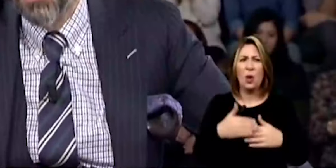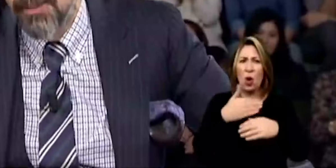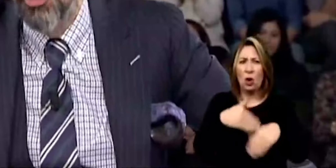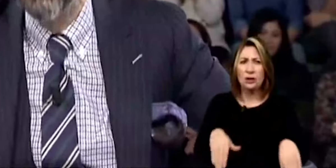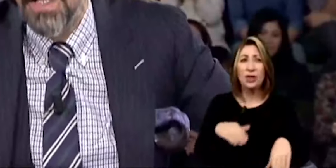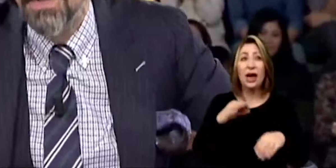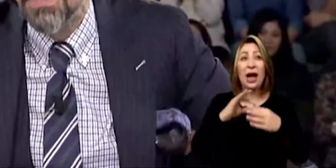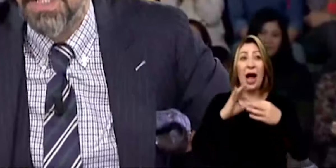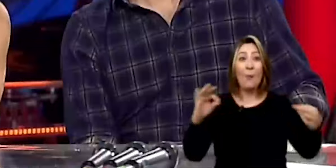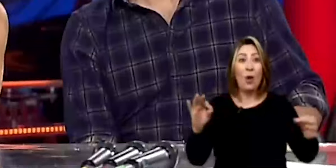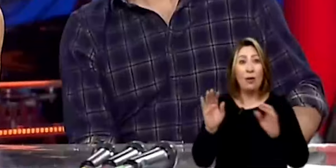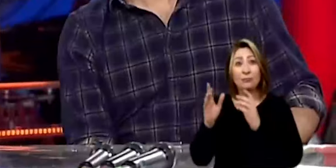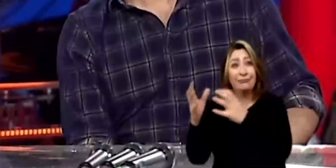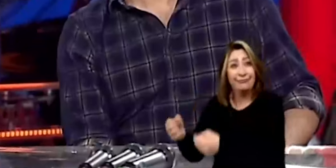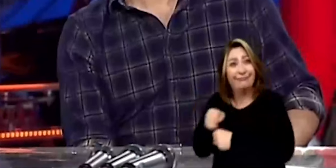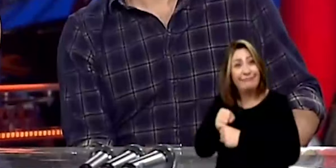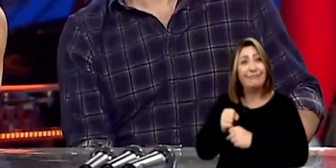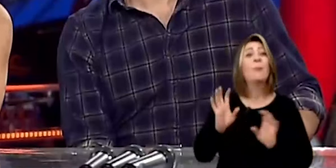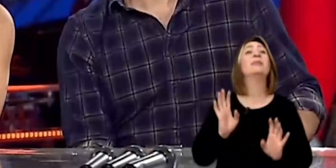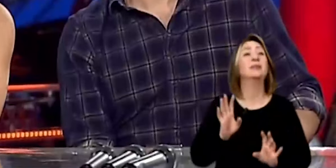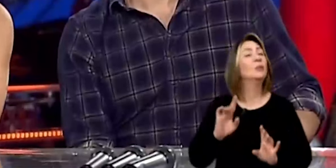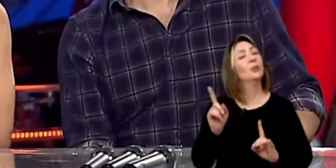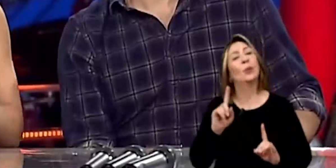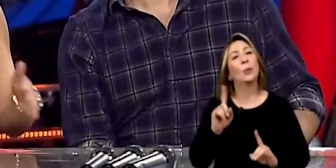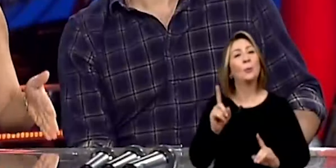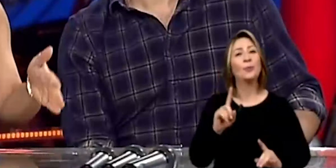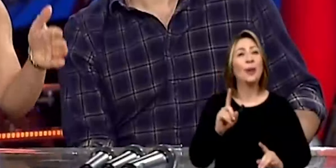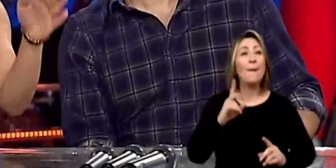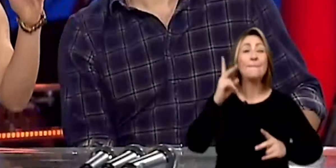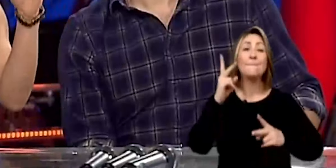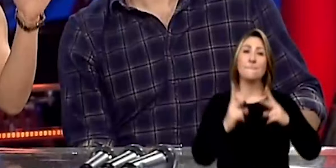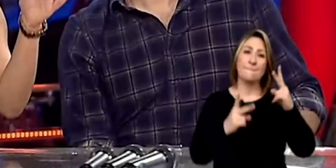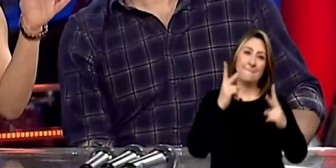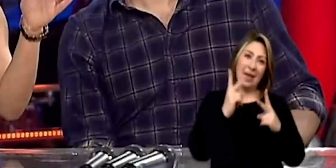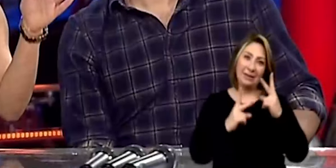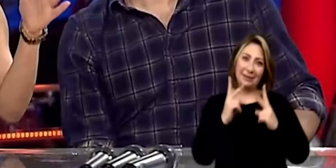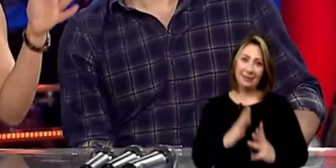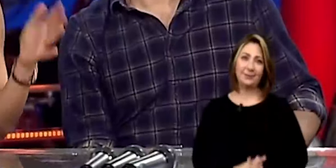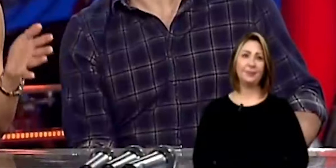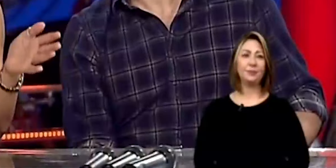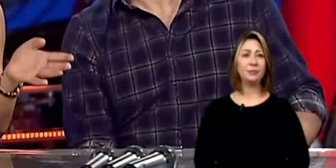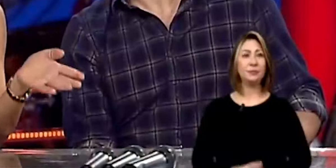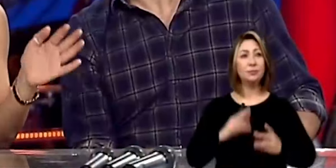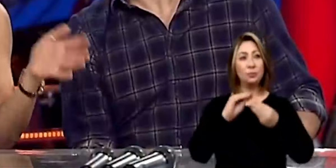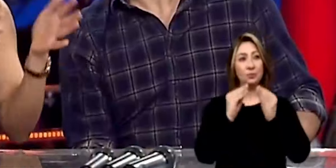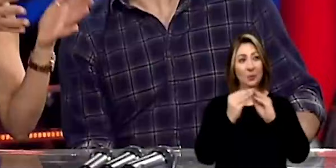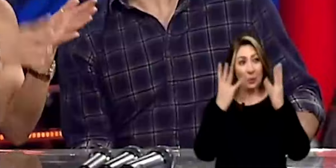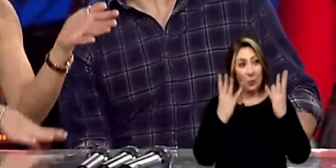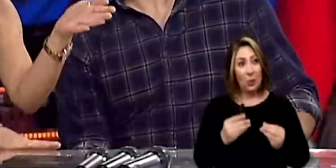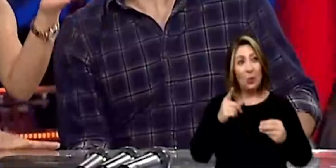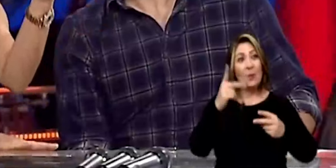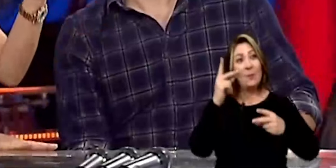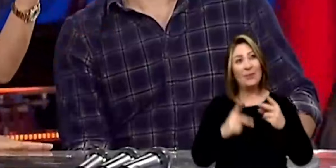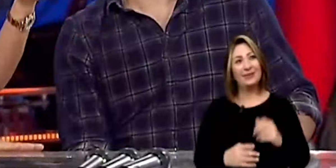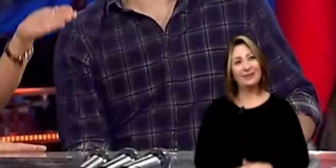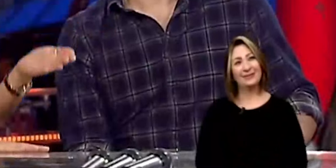anlayıp kabloya dayanmasınlar. Yok yani. Yok hayır. Bazı evet sorunlar oluyor ama bunların